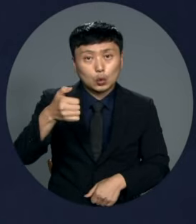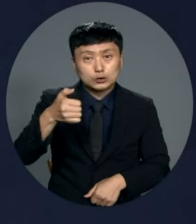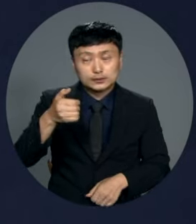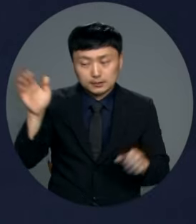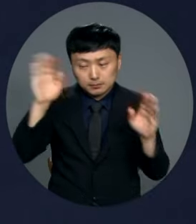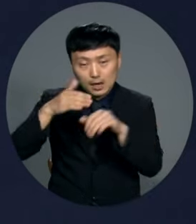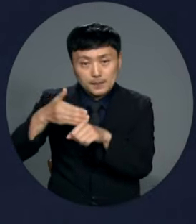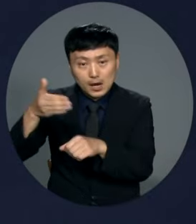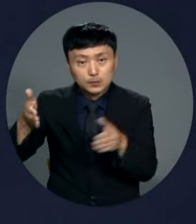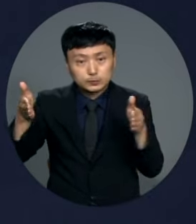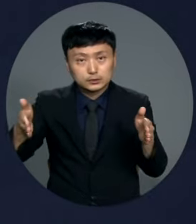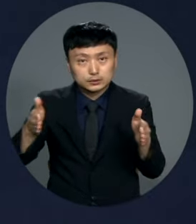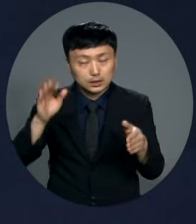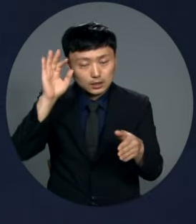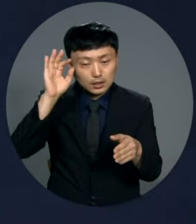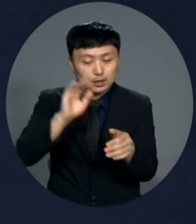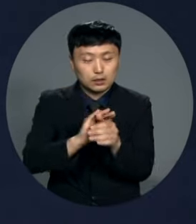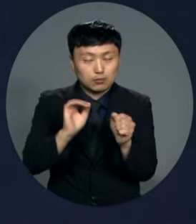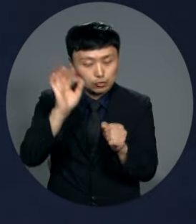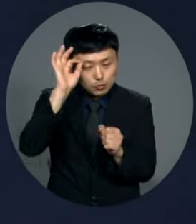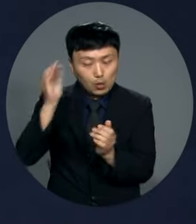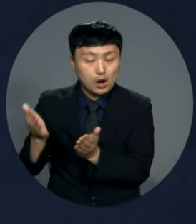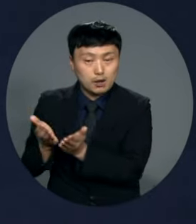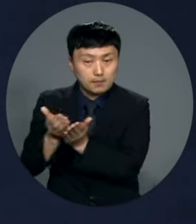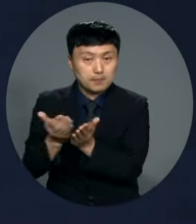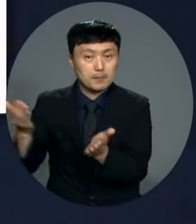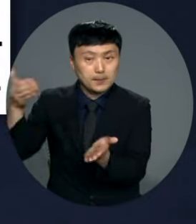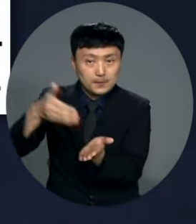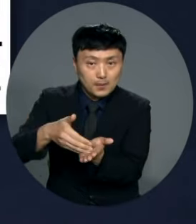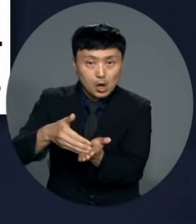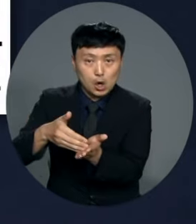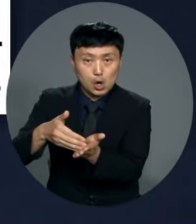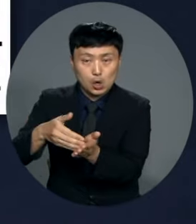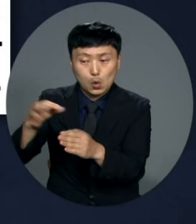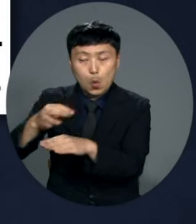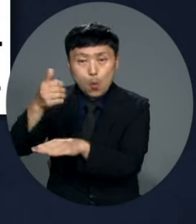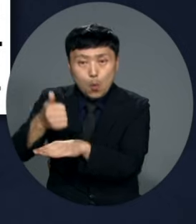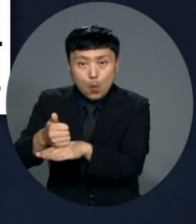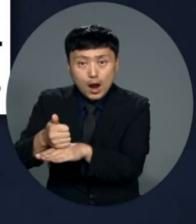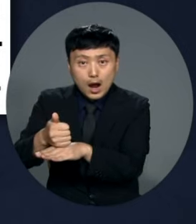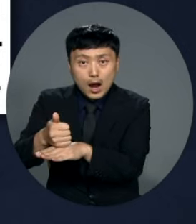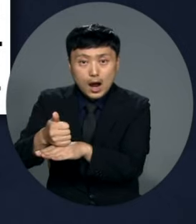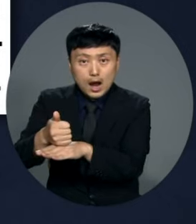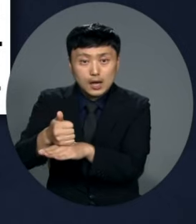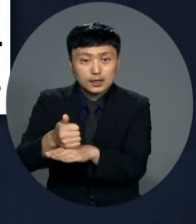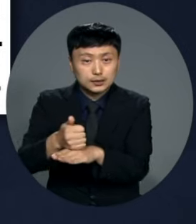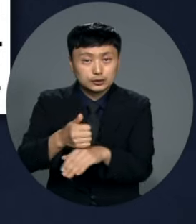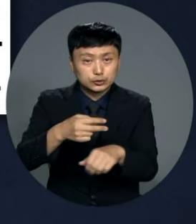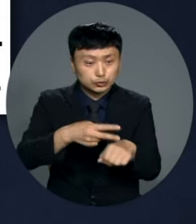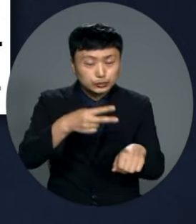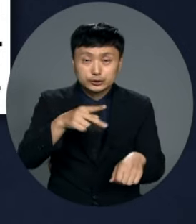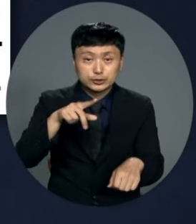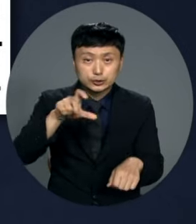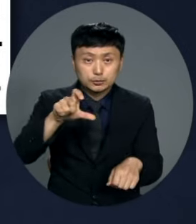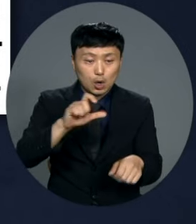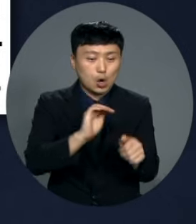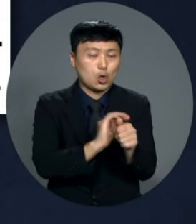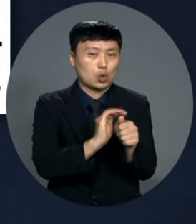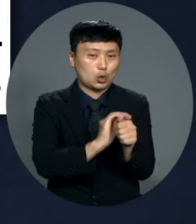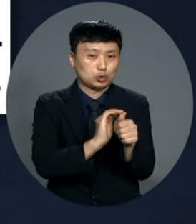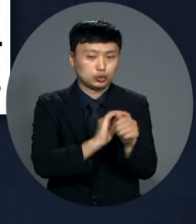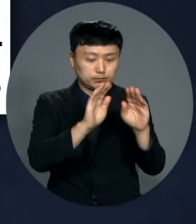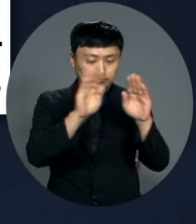21시까지 경북 포항에 입항하였다 아마스 노미아 전하는 2시 15분 경주 박물관에